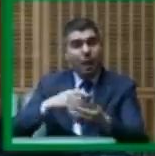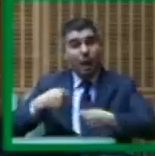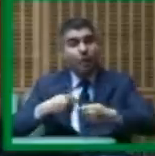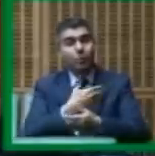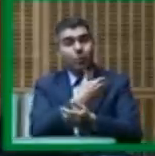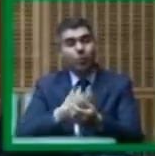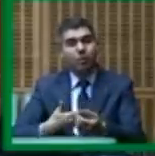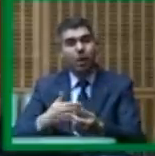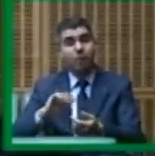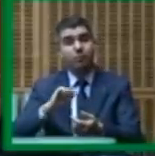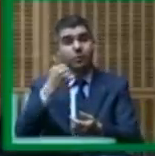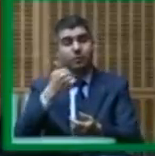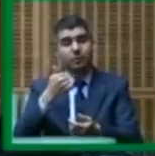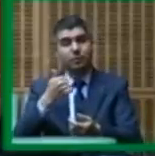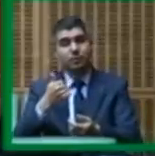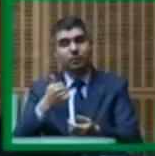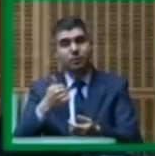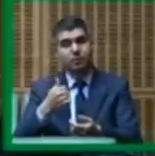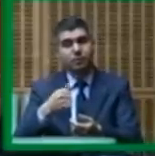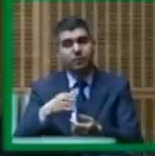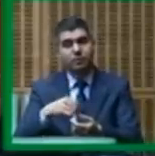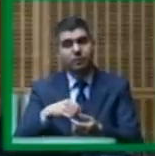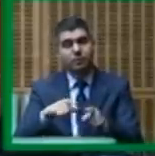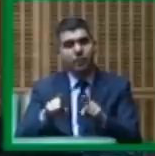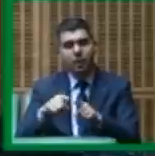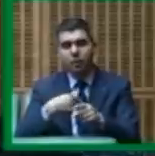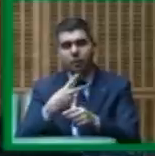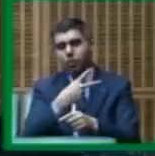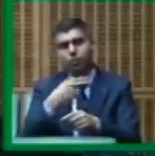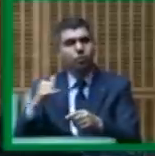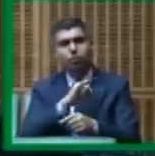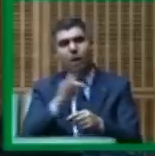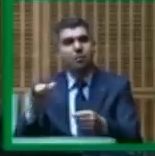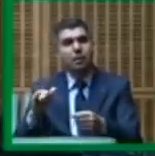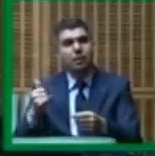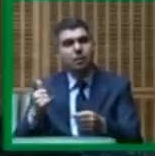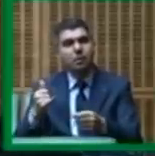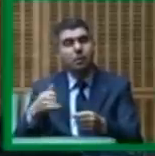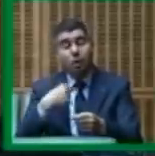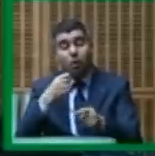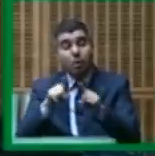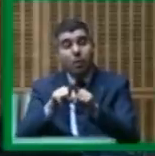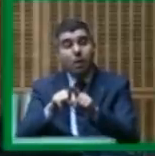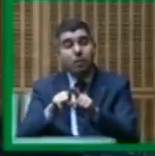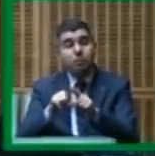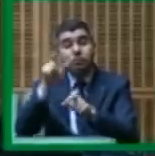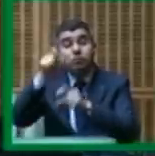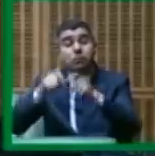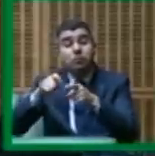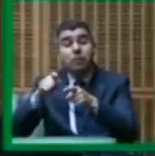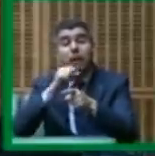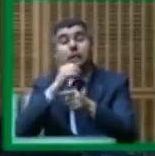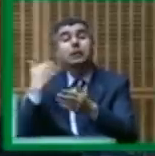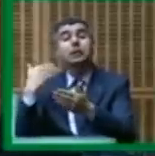يعني جميل زمانكم؟ لا، شوفوا تنتوما اش دايرين،